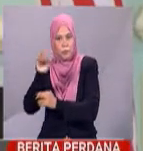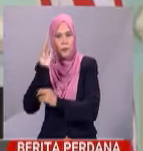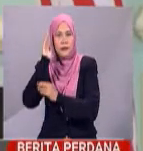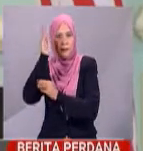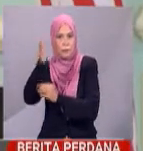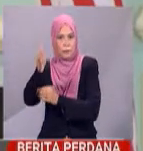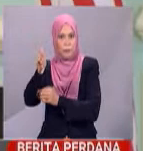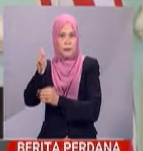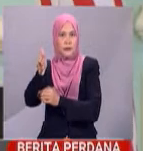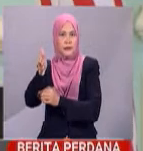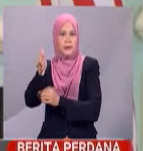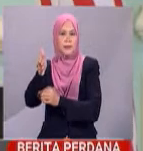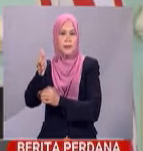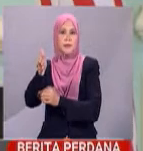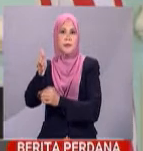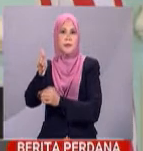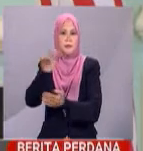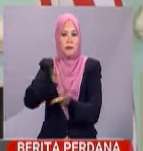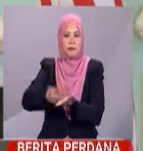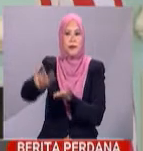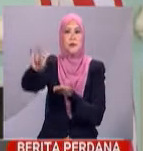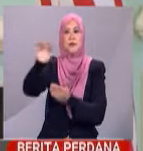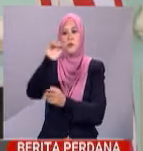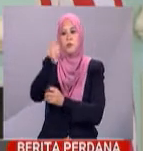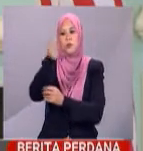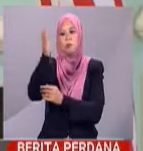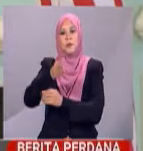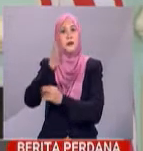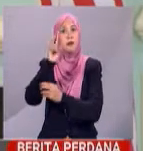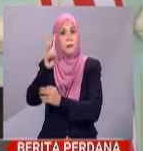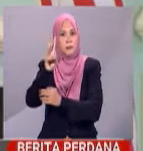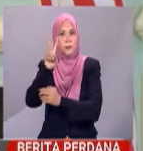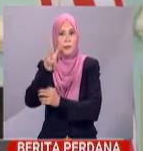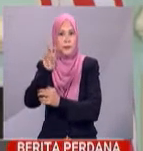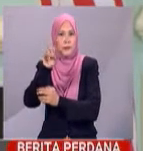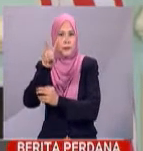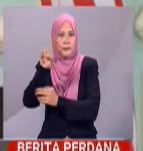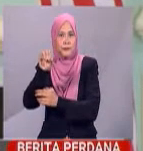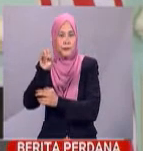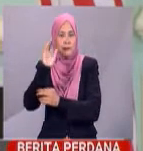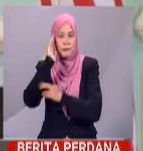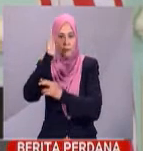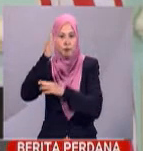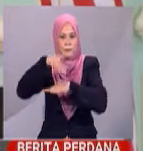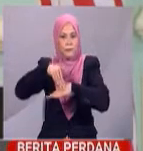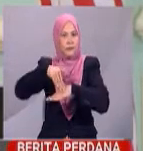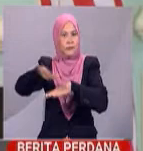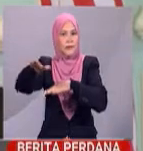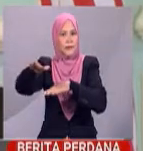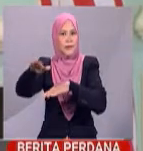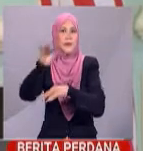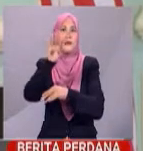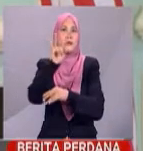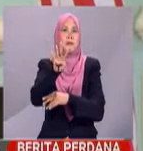diikuti pada 10 Jun 2020 dengan penghantaran